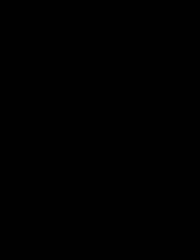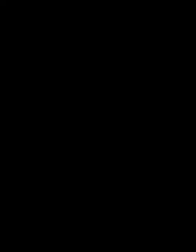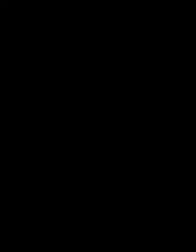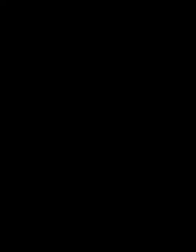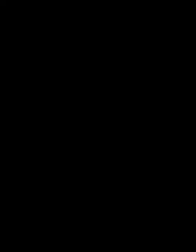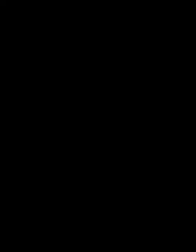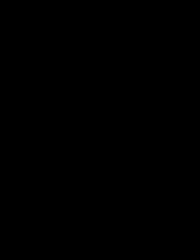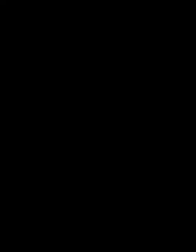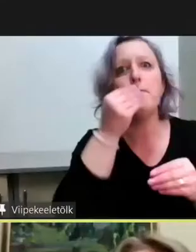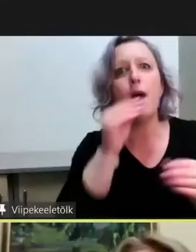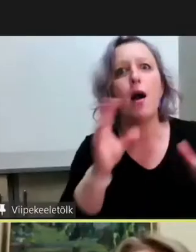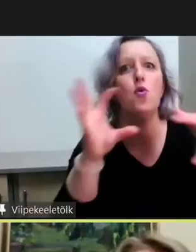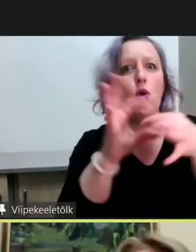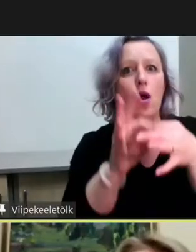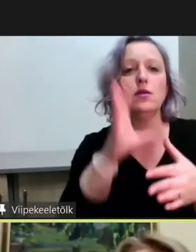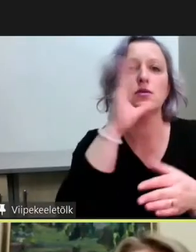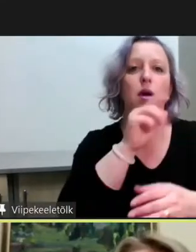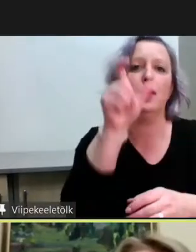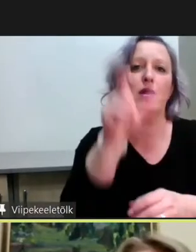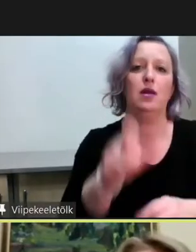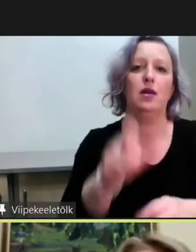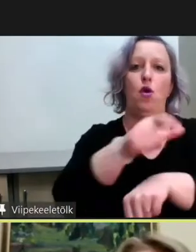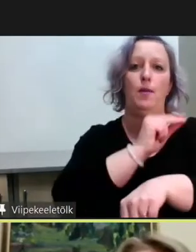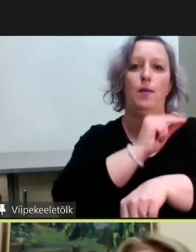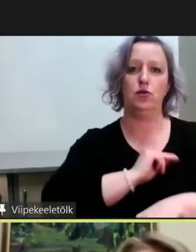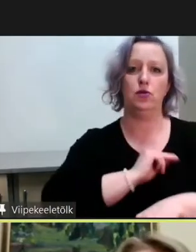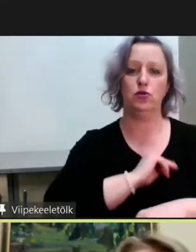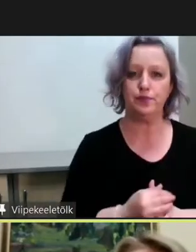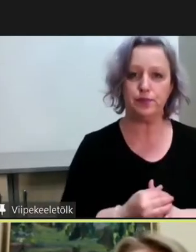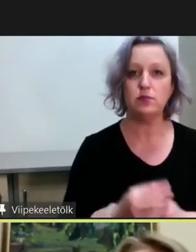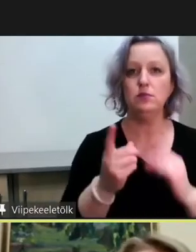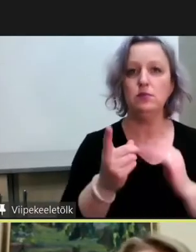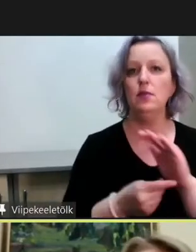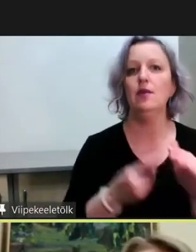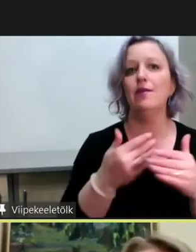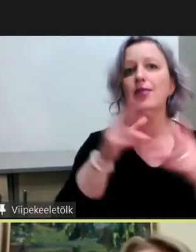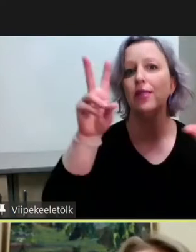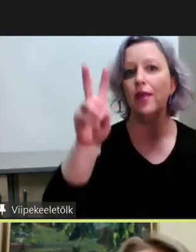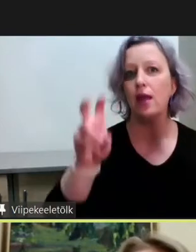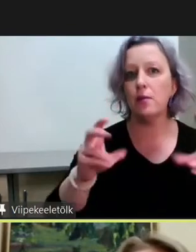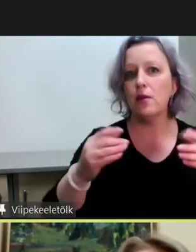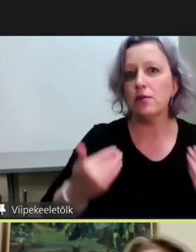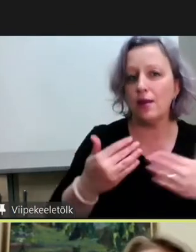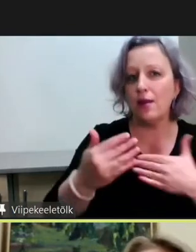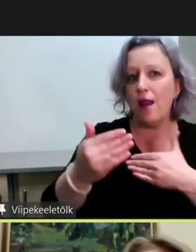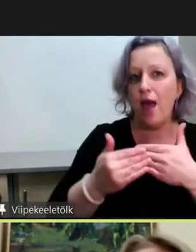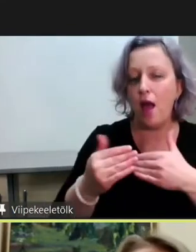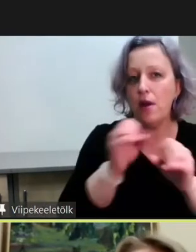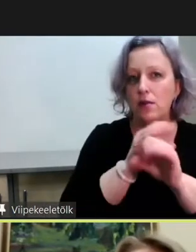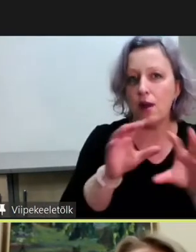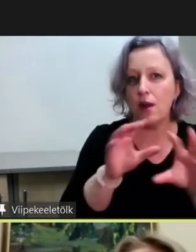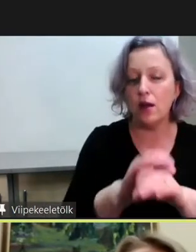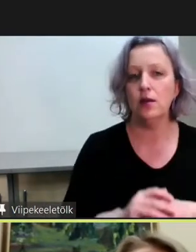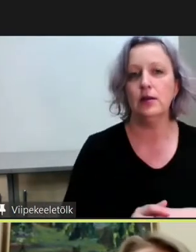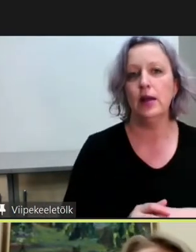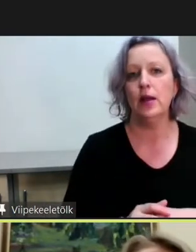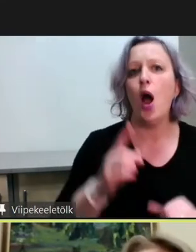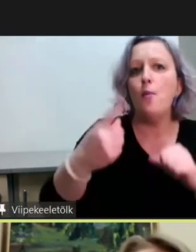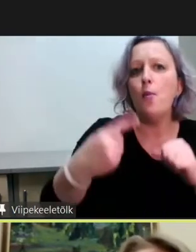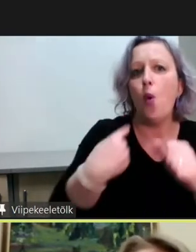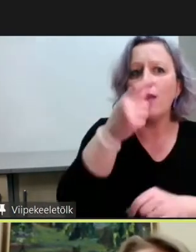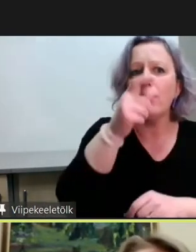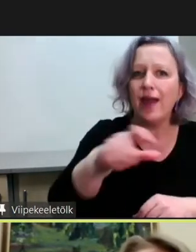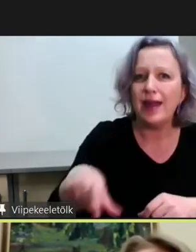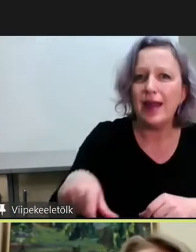Ja nüüd siis need teemad, millega me ka tegeleme, millest ma täna lähemalt räägin, on siis puuetega inimeste ja nende